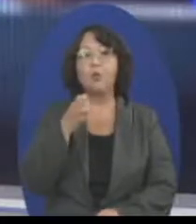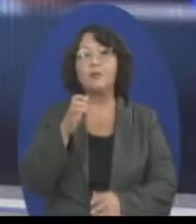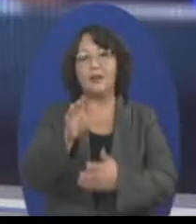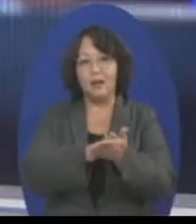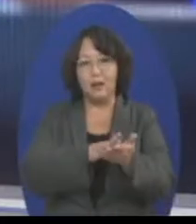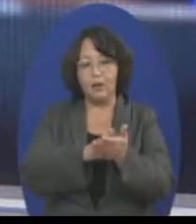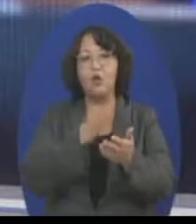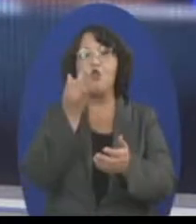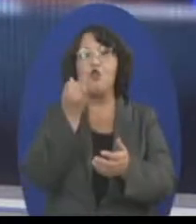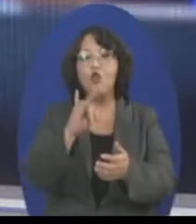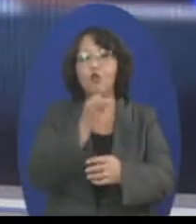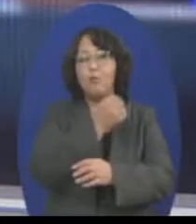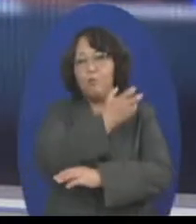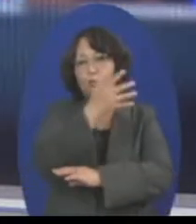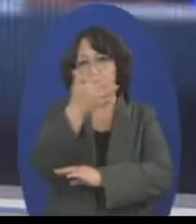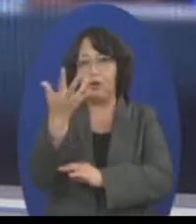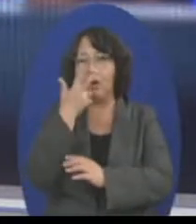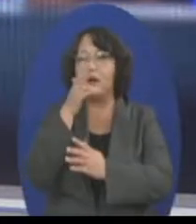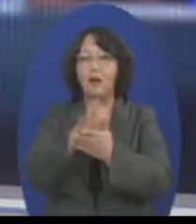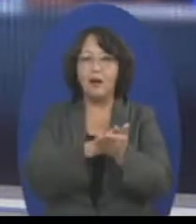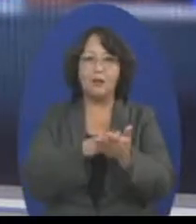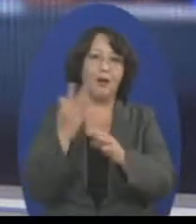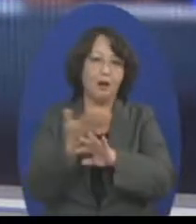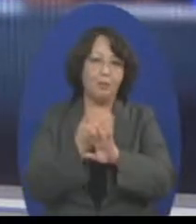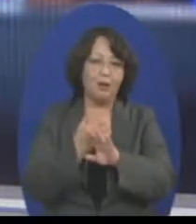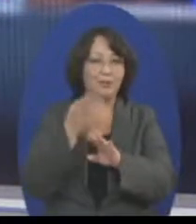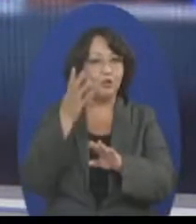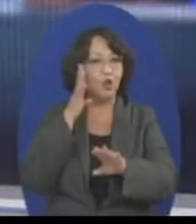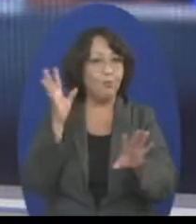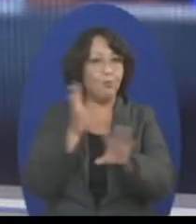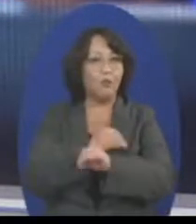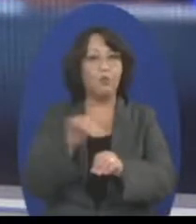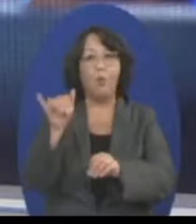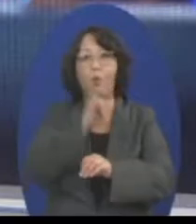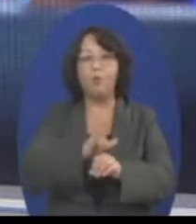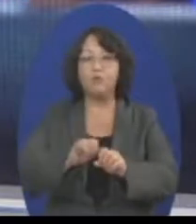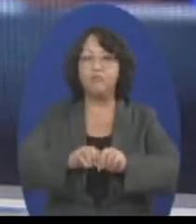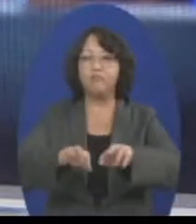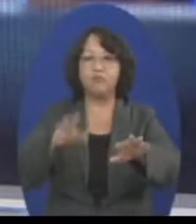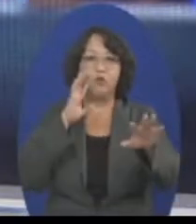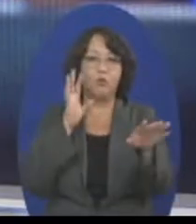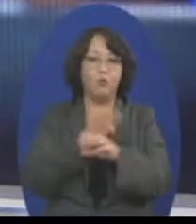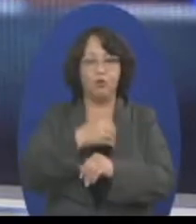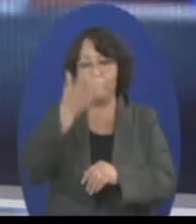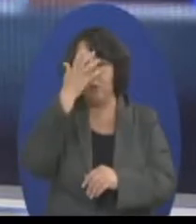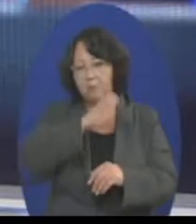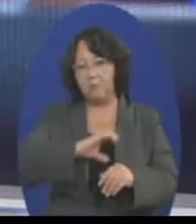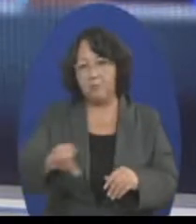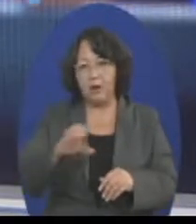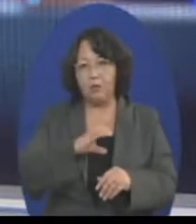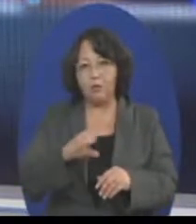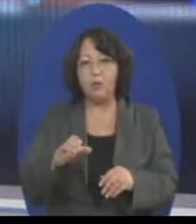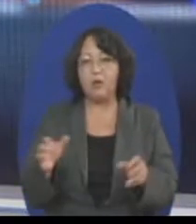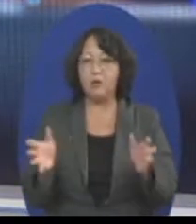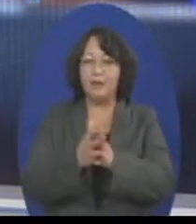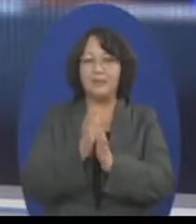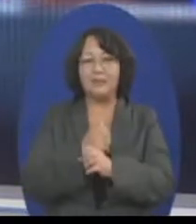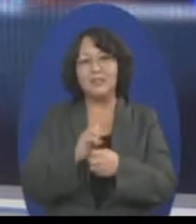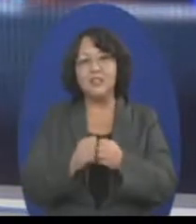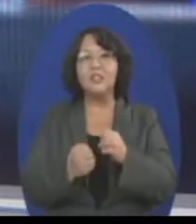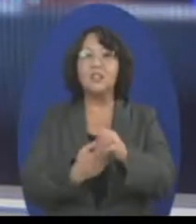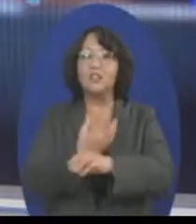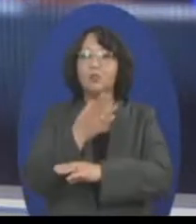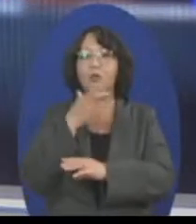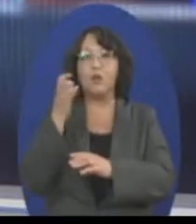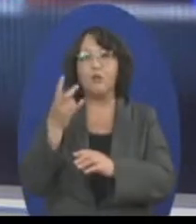байрлыг, ой модоо хайрлан хамгааллыг гэсэн арга хэмжээг улс орнуудаа ярь зохион байгуулж байгаа. Өнөөдөр төрийн байгууллагууд хамтраад цэцэрлэг түрээлэнд мод тарьж байгаль